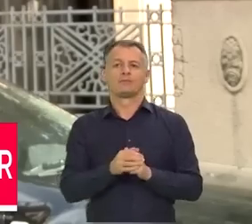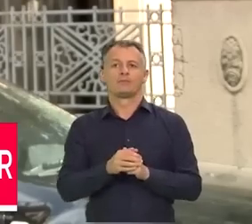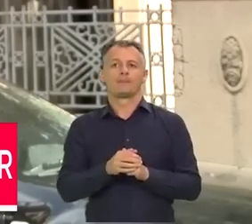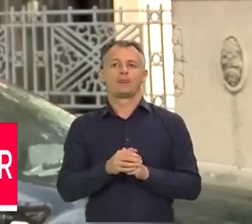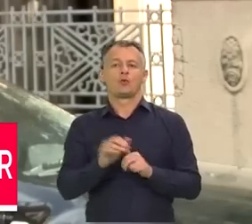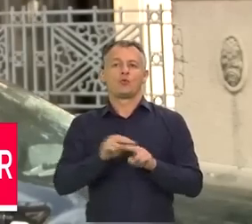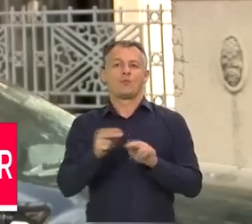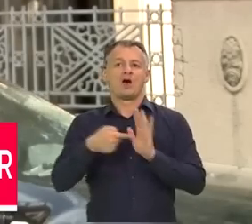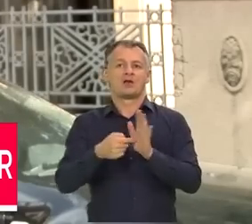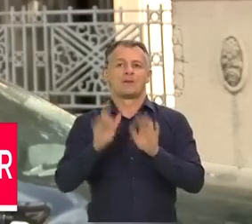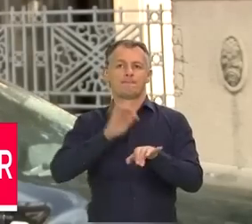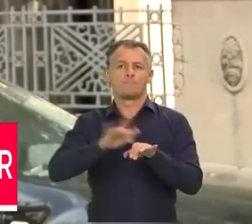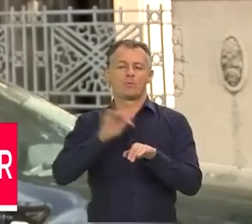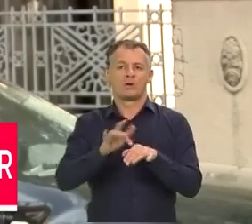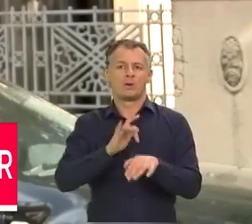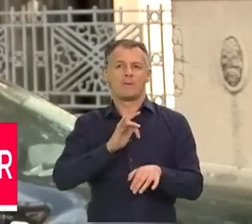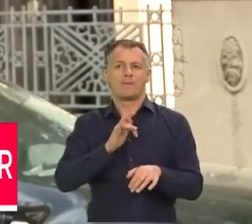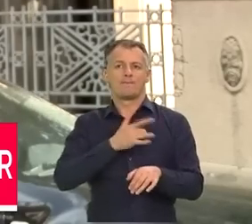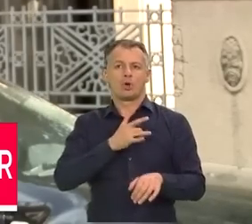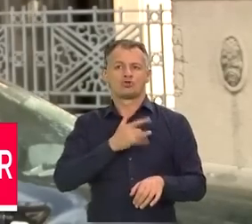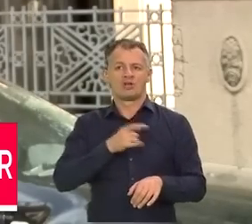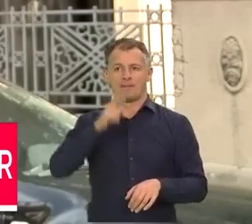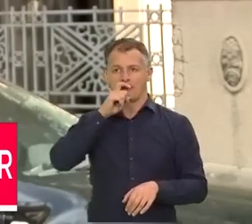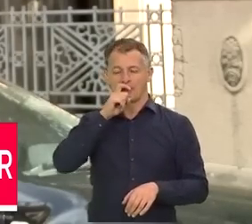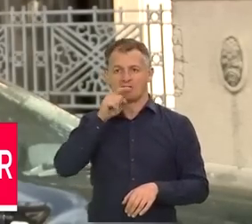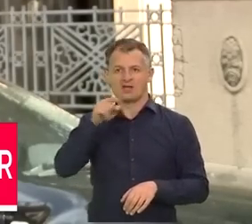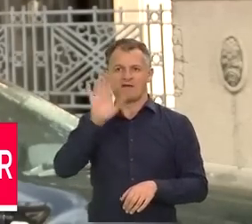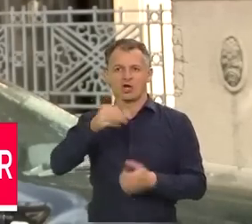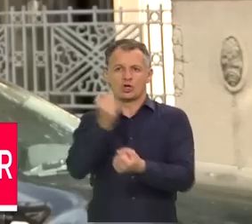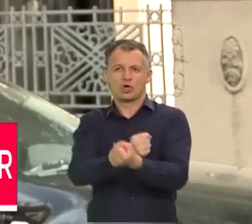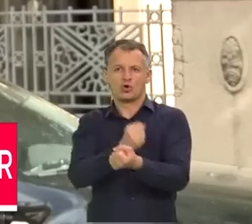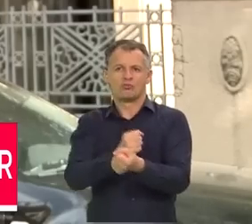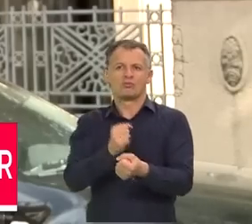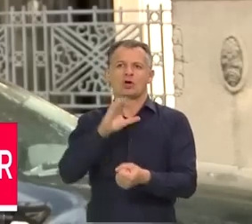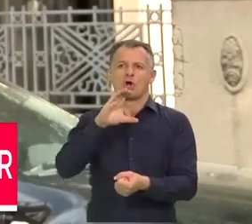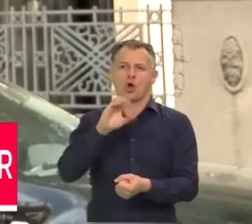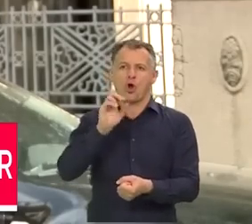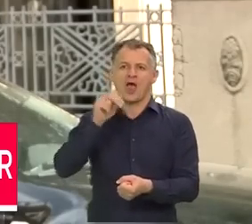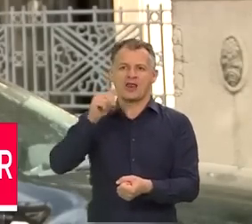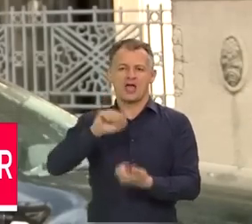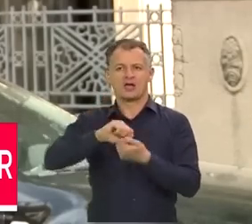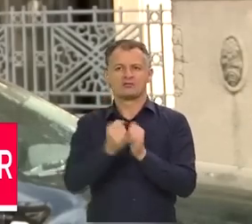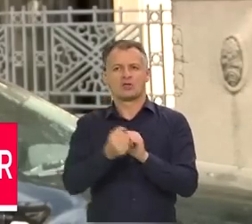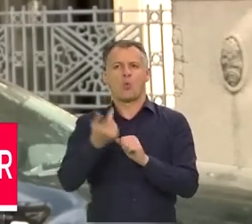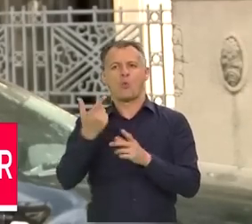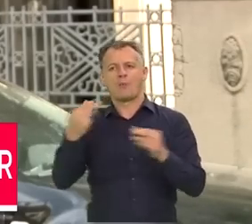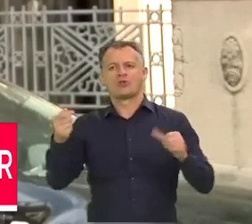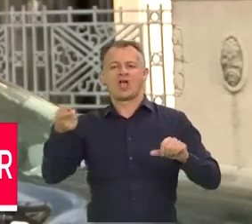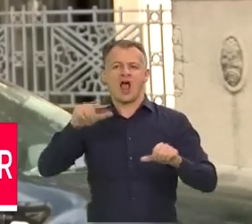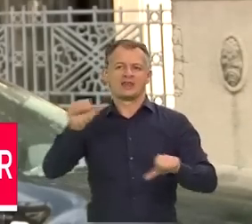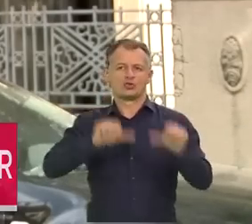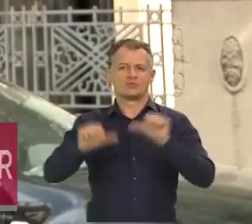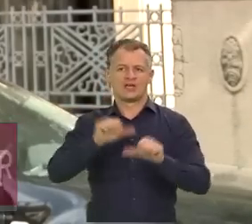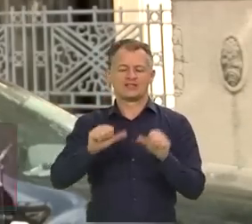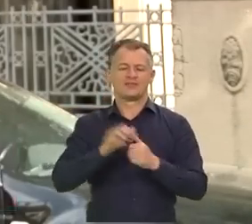probelor biologice recoltate de la bărbat. Acesta era drogat cu metamfetamină, cocaină, cannabis și alte substanțe. Acestea au fost informațiile.